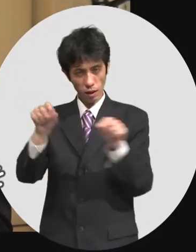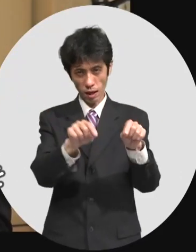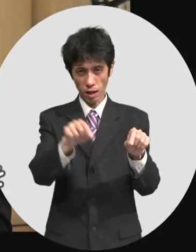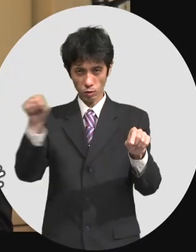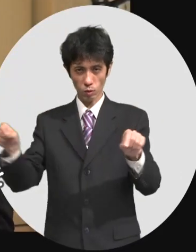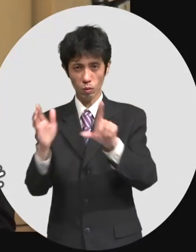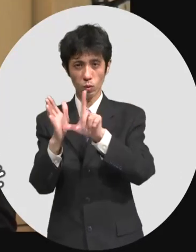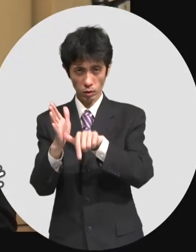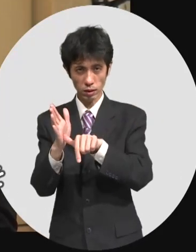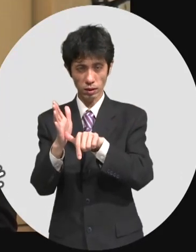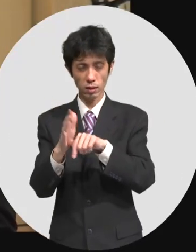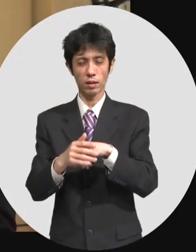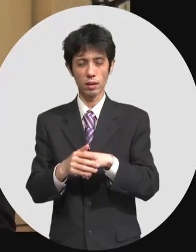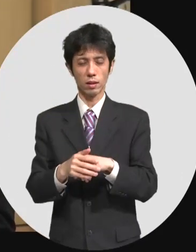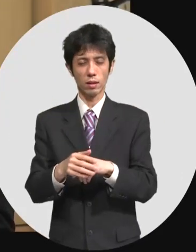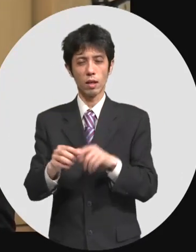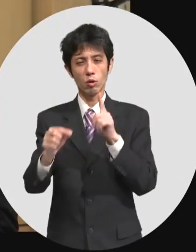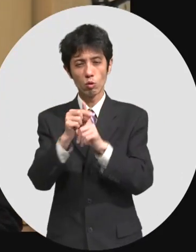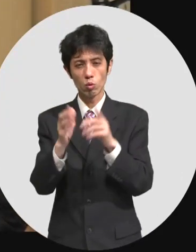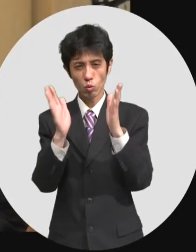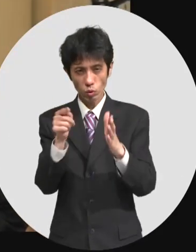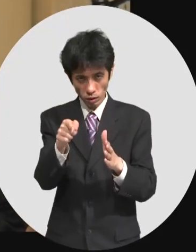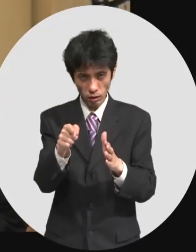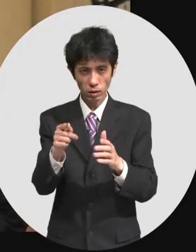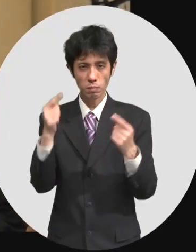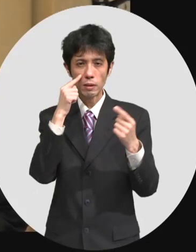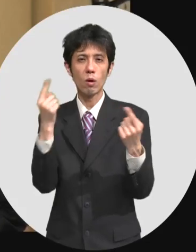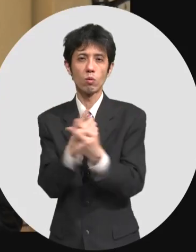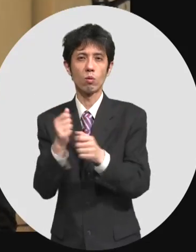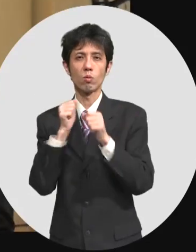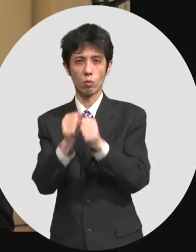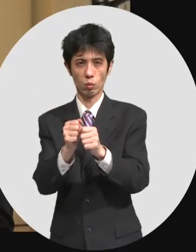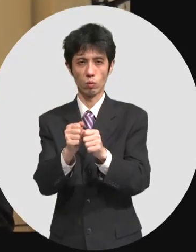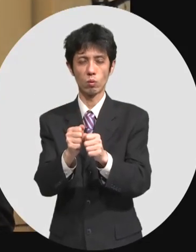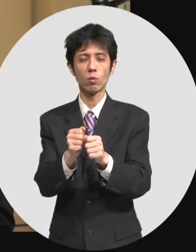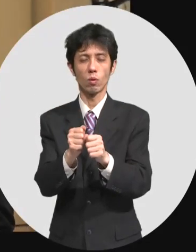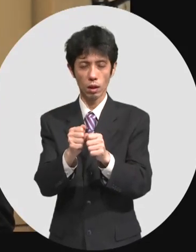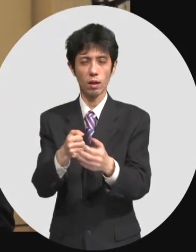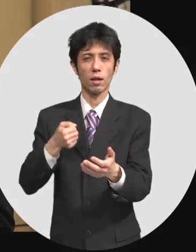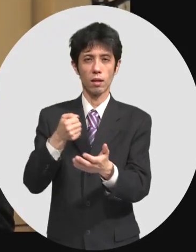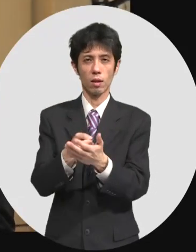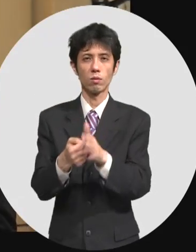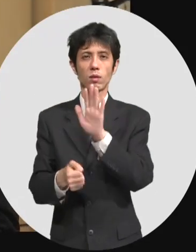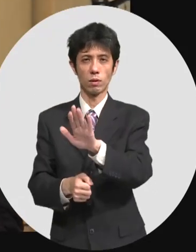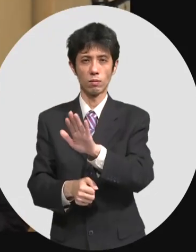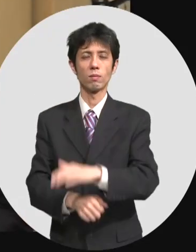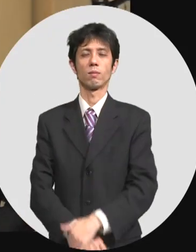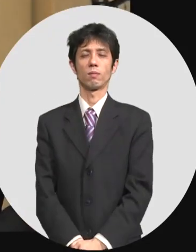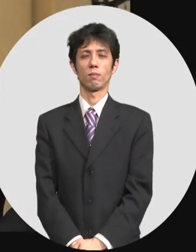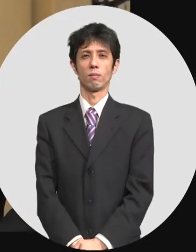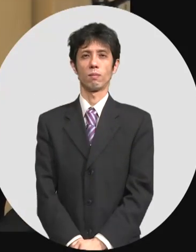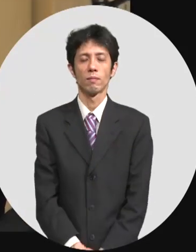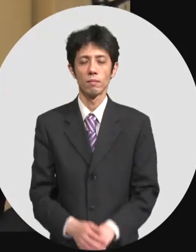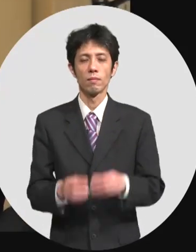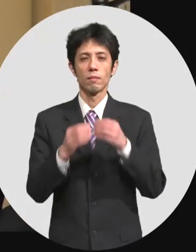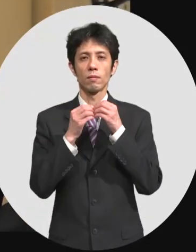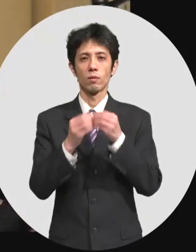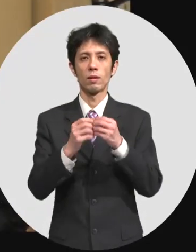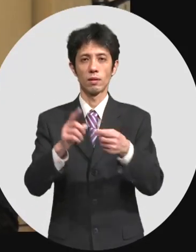された際に申し上げておりましたとおり、5月中旬に見直すといったことに対する今回の見直しでござい